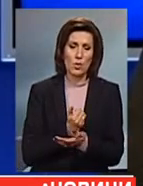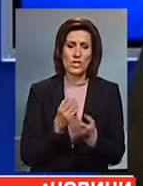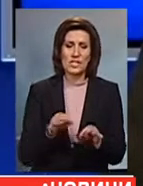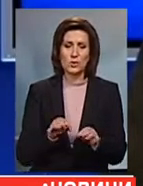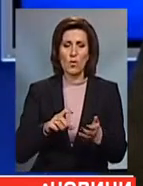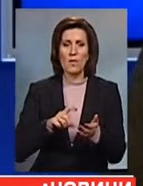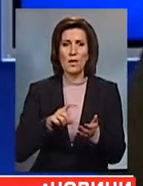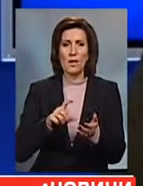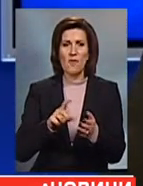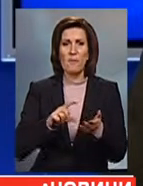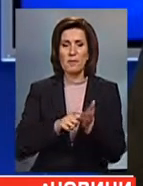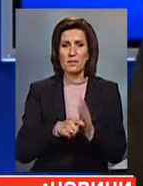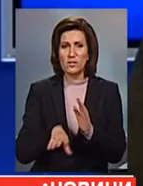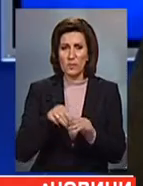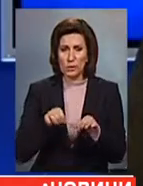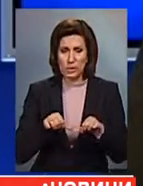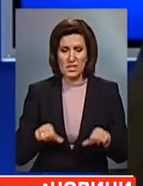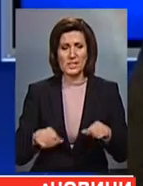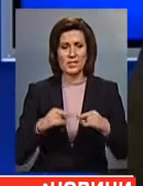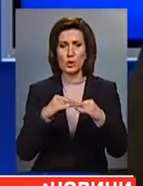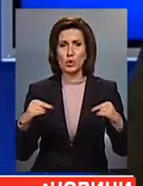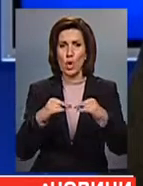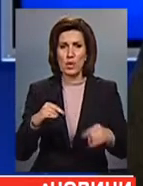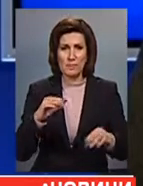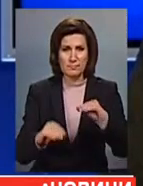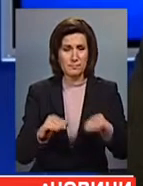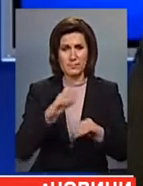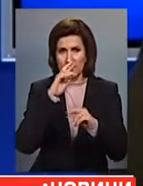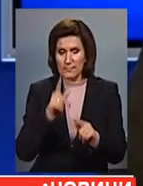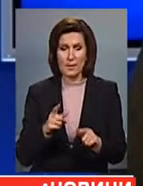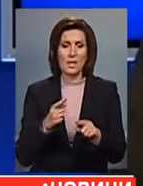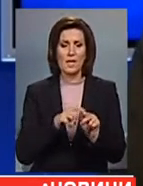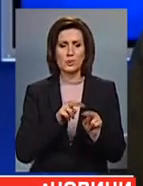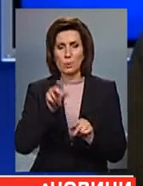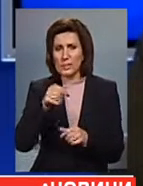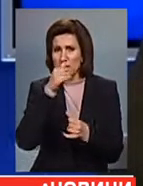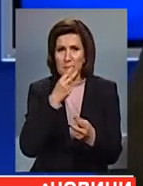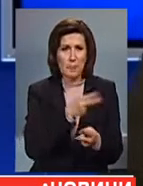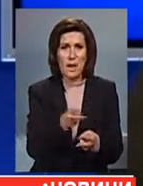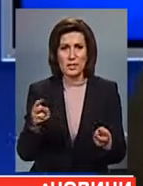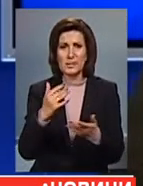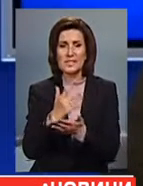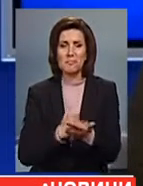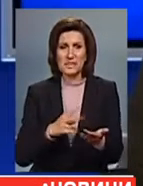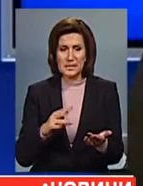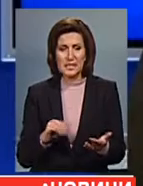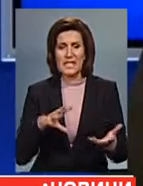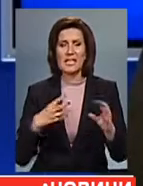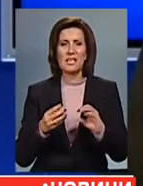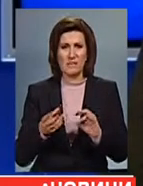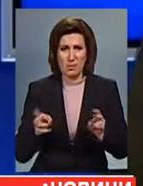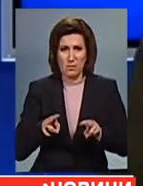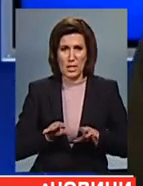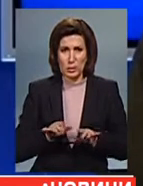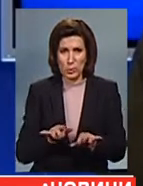в приміщенні виборчої дільниці. Столи були розташовані неналежним чином, так що спостерігач не міг бачити списки виборців і решту